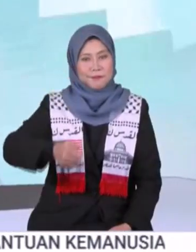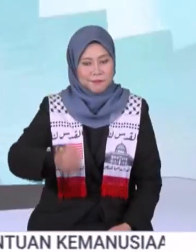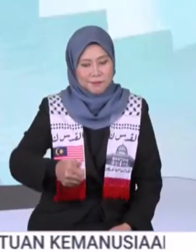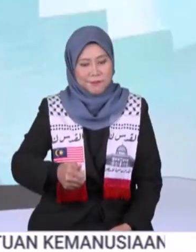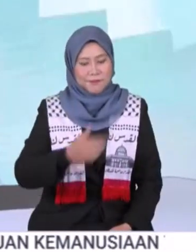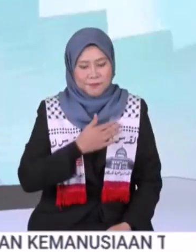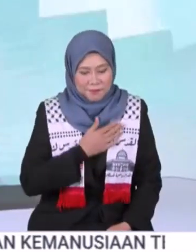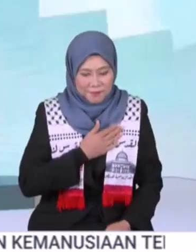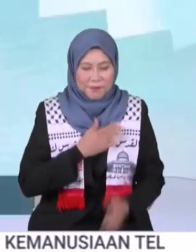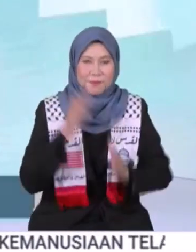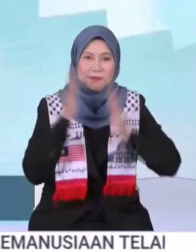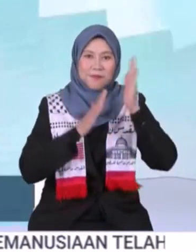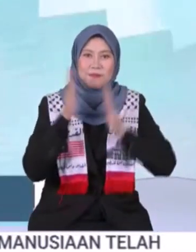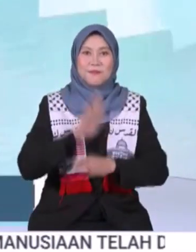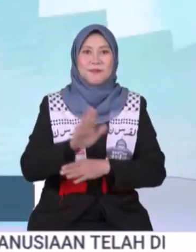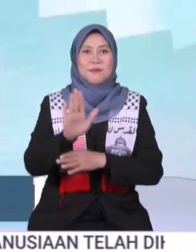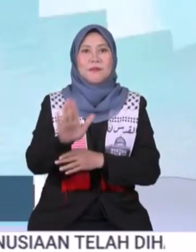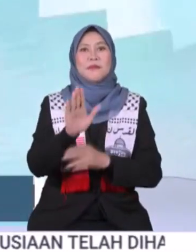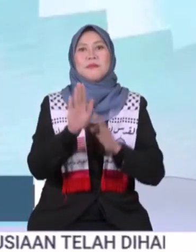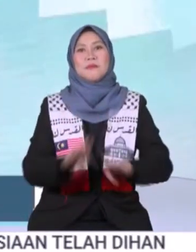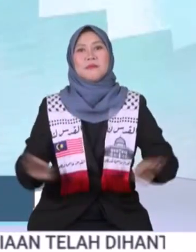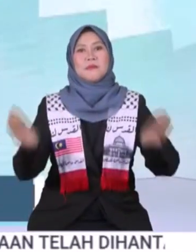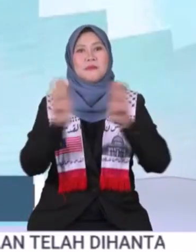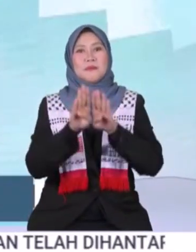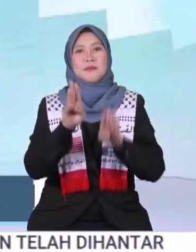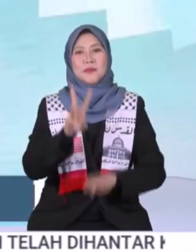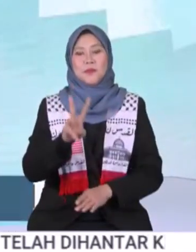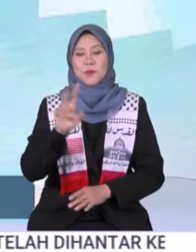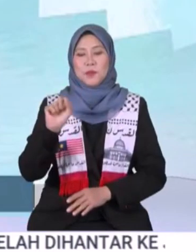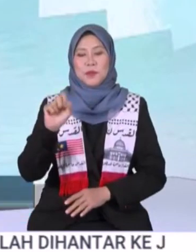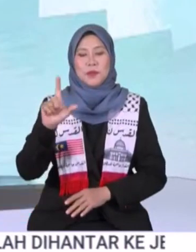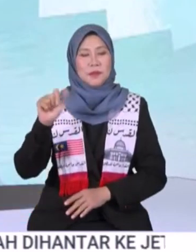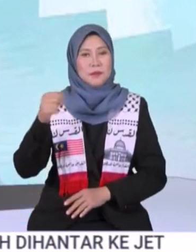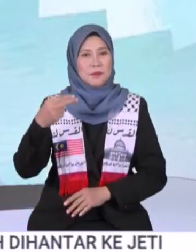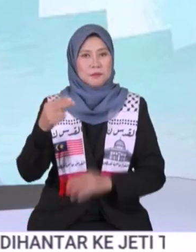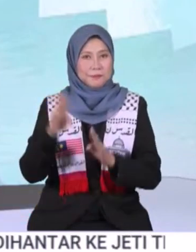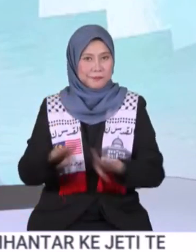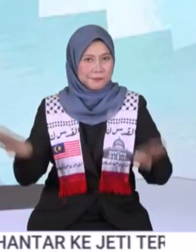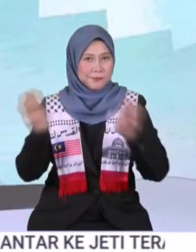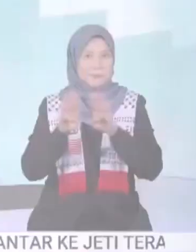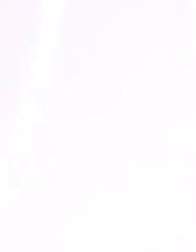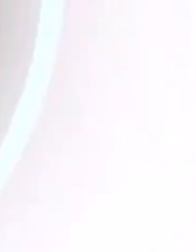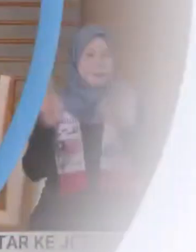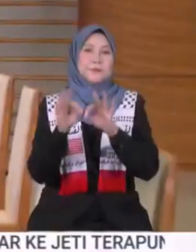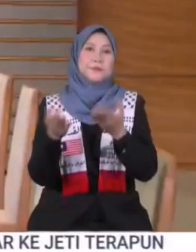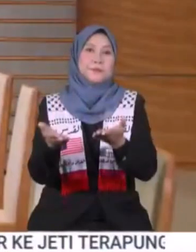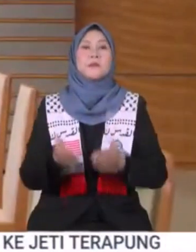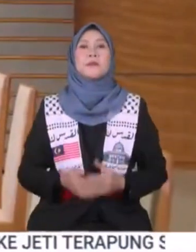Assalamualaikum, salam Malaysia Madani. Berita wilayah dimulakan dengan rangkuman laporan utama.